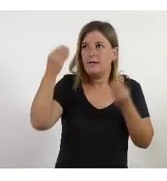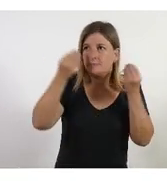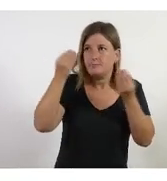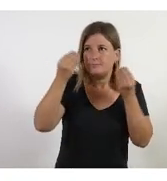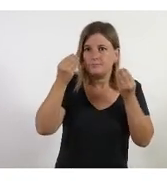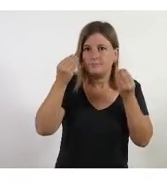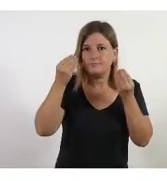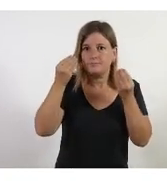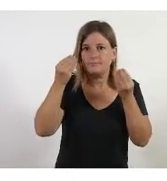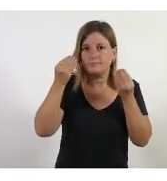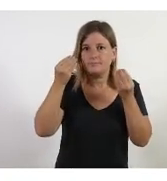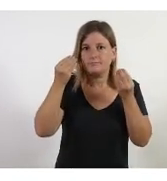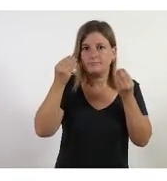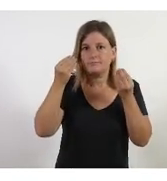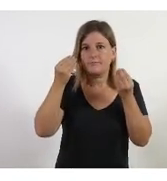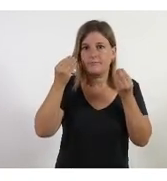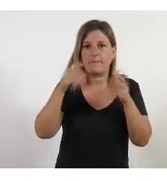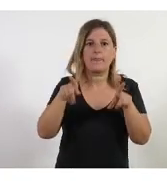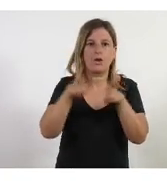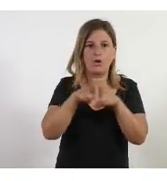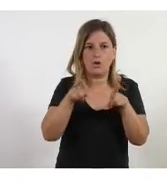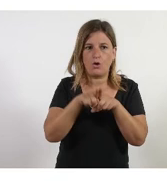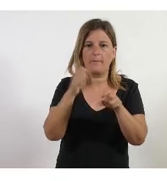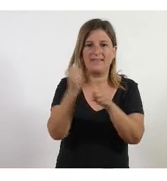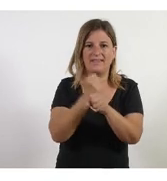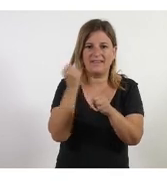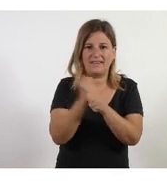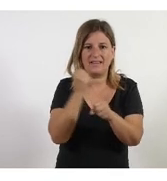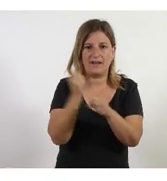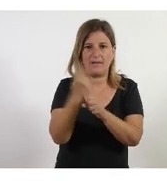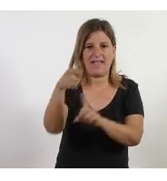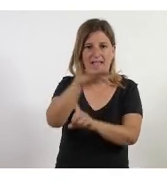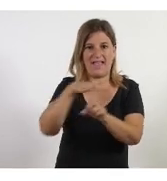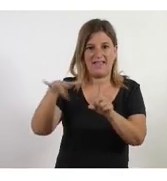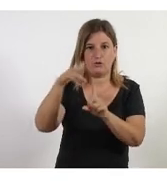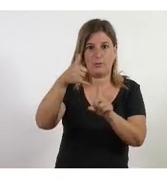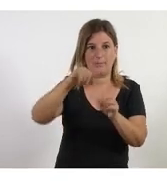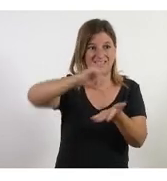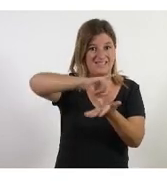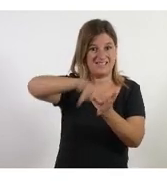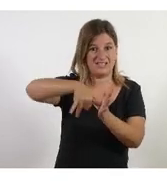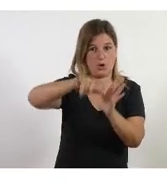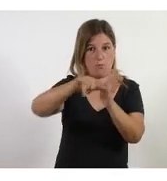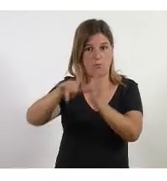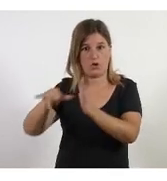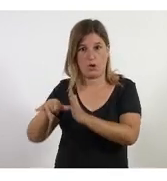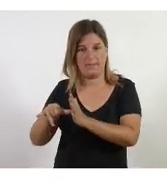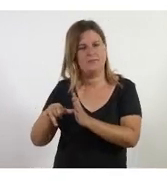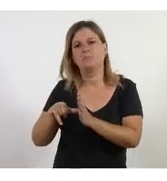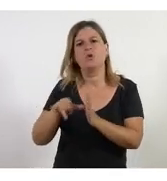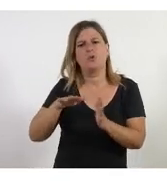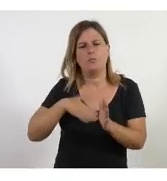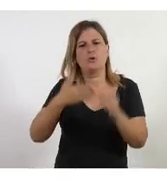En comptes d'operar o de treballar només en un entorn més proper, amb certs viatges així,